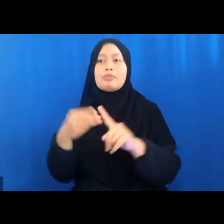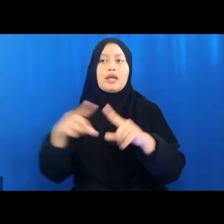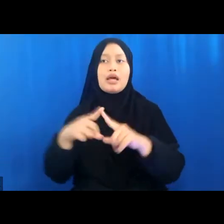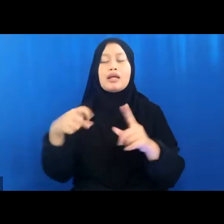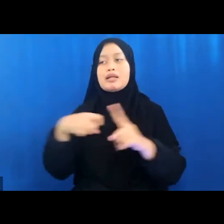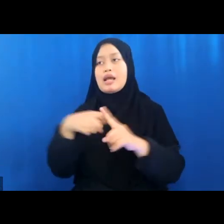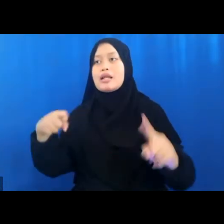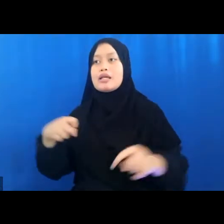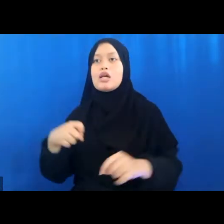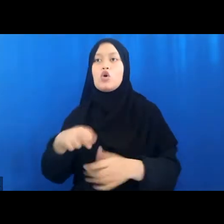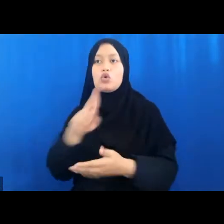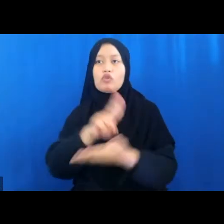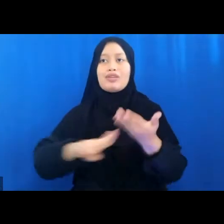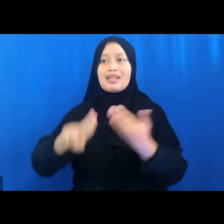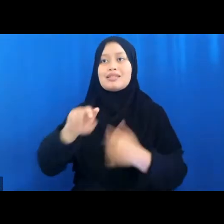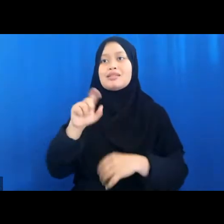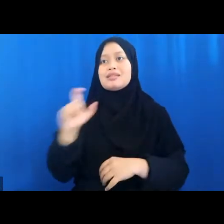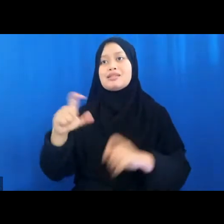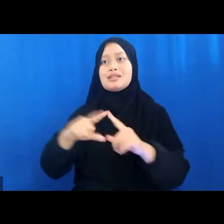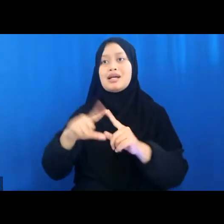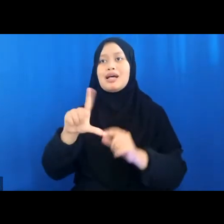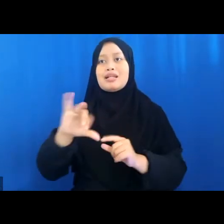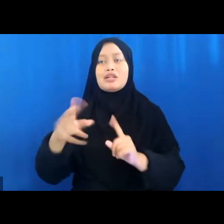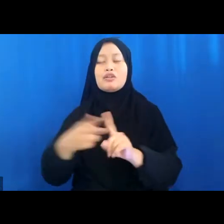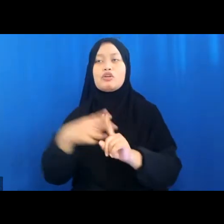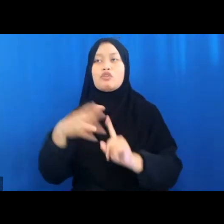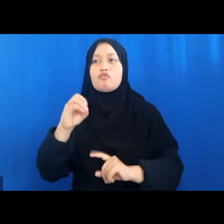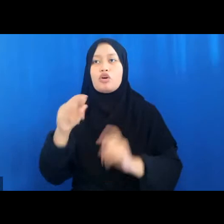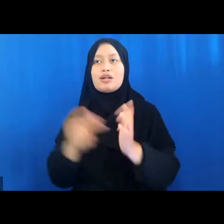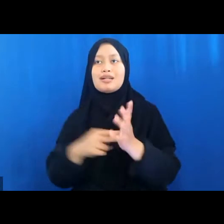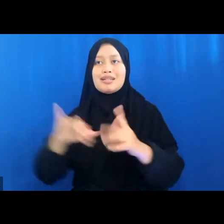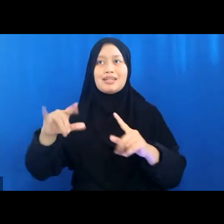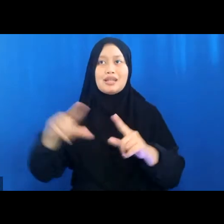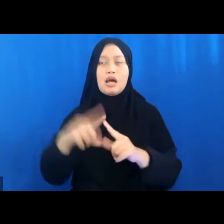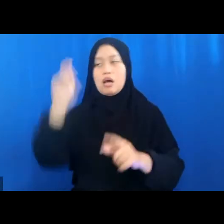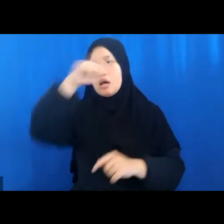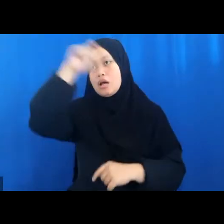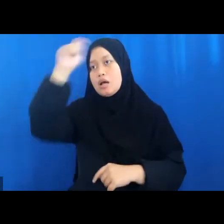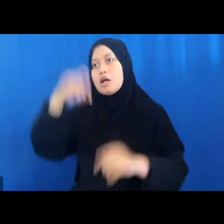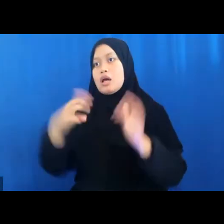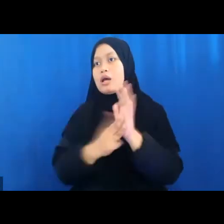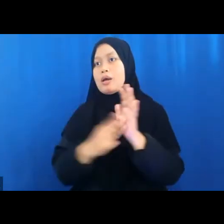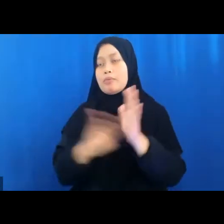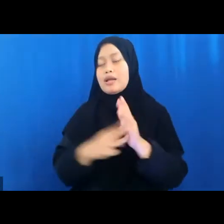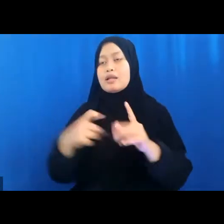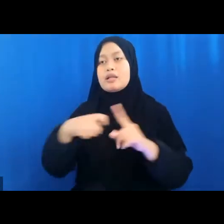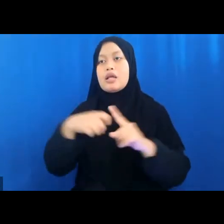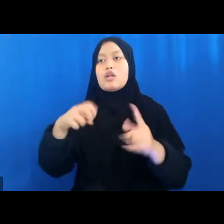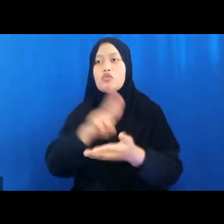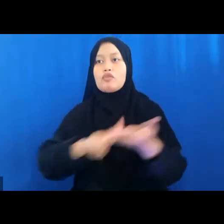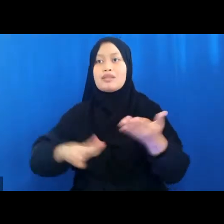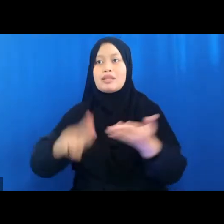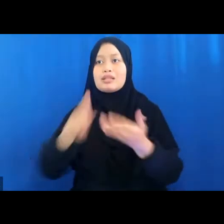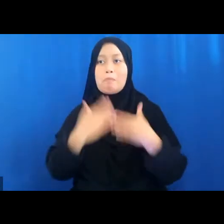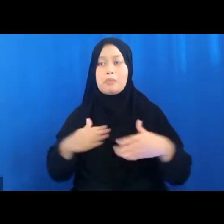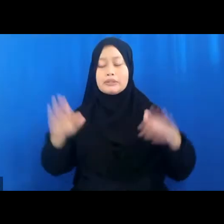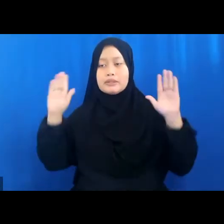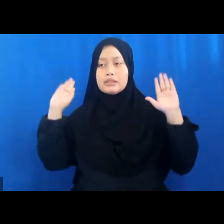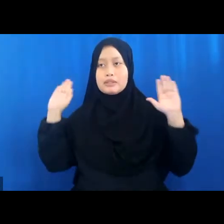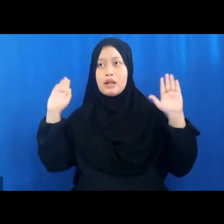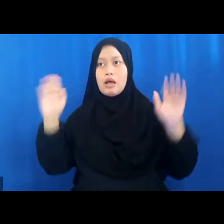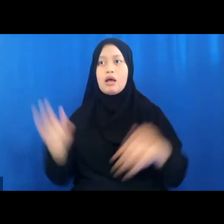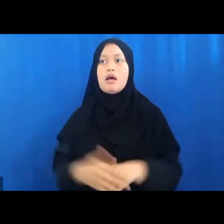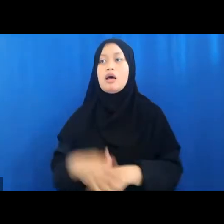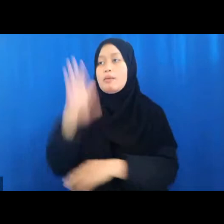University dan juga menyelesaikan m-nya Ahmad justru manajemen dari universitas pancasila dalam